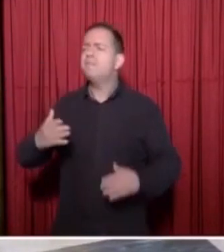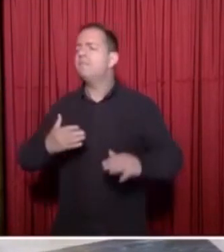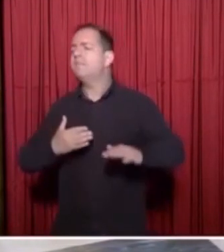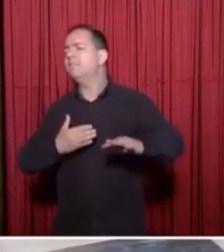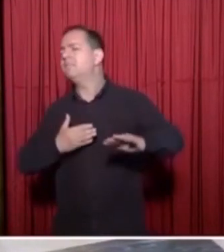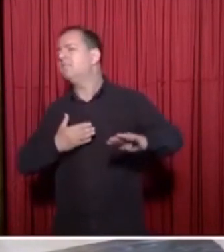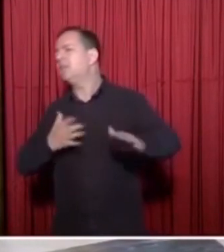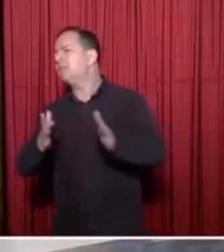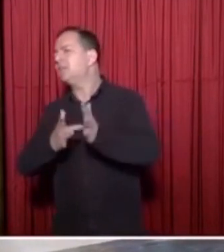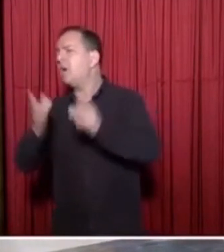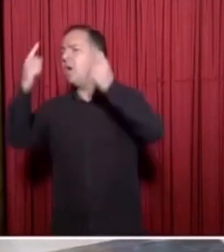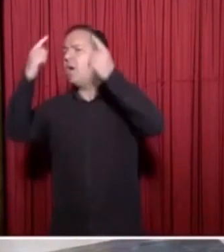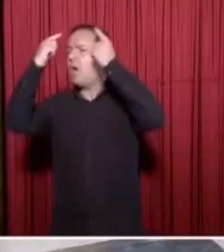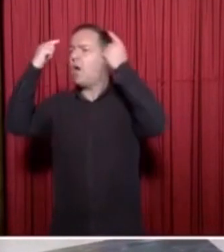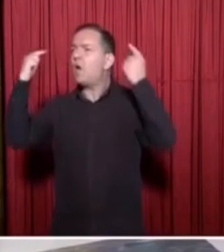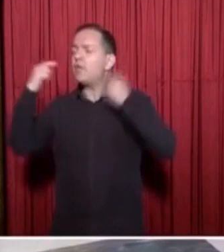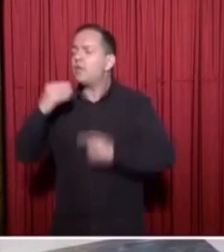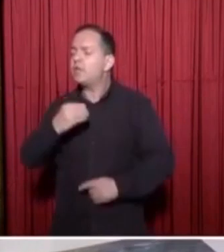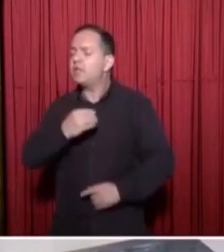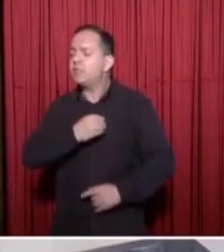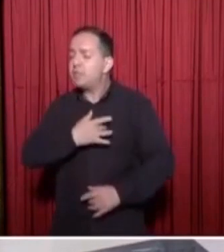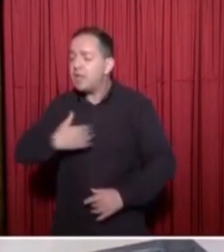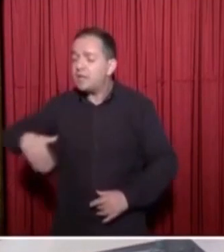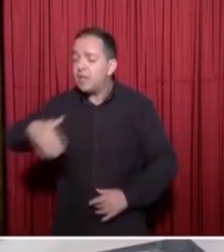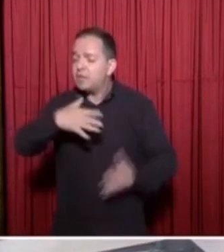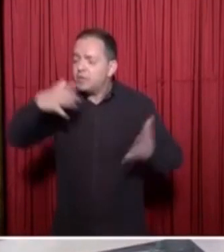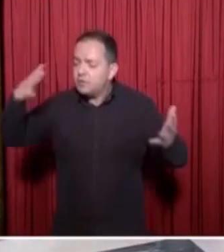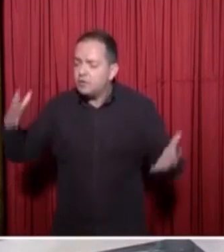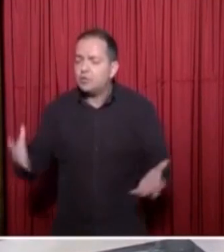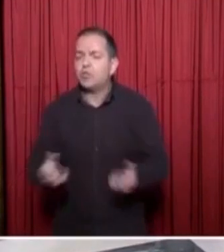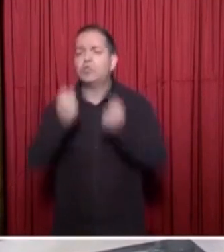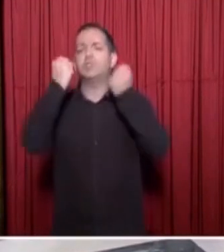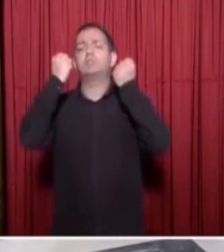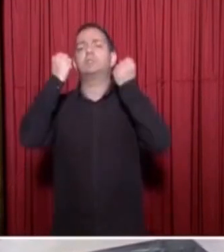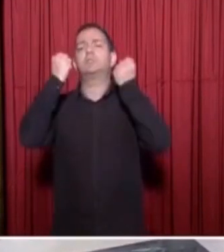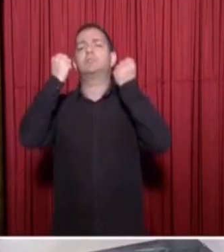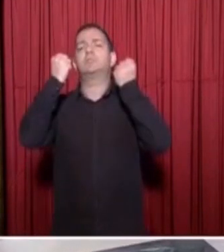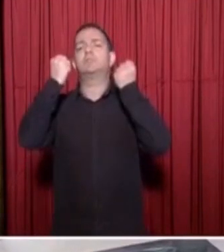ψυχών ημών Χριστέ ο Θεός και σώσον